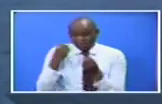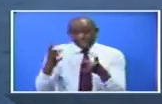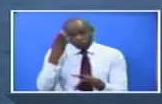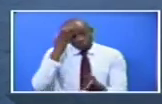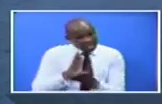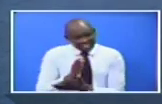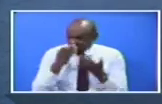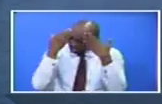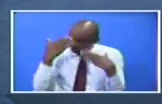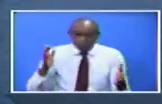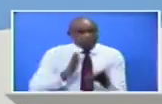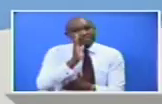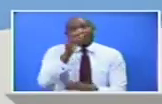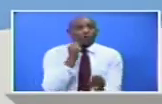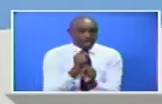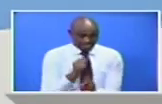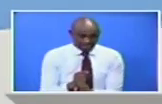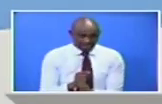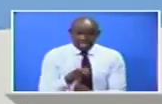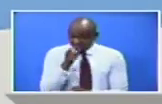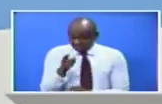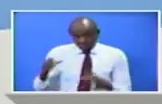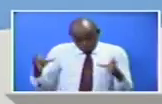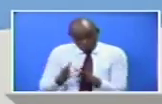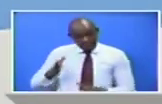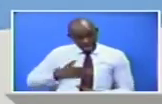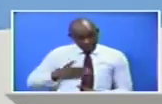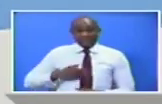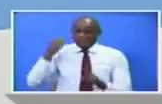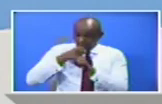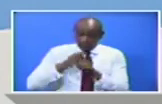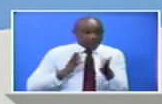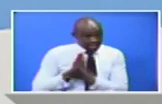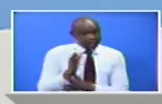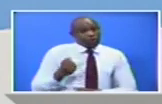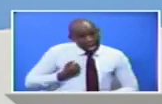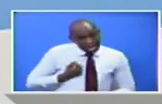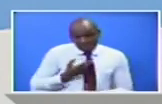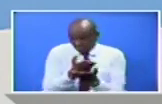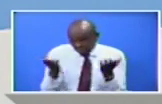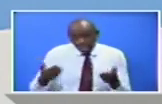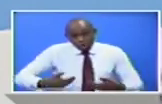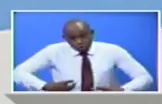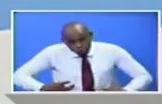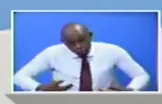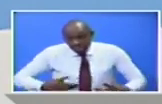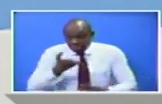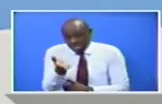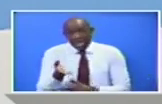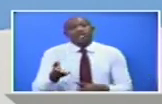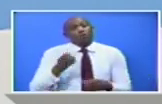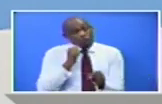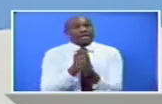zao, hawajui haki zao kazini. Huu muungano ni wa kutetea haki za wafanyikazi wasichana, vijana wale wadogo ambao